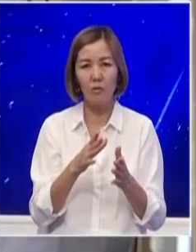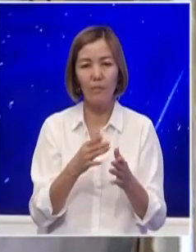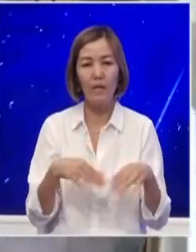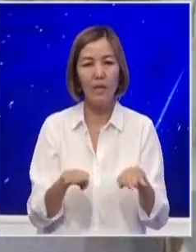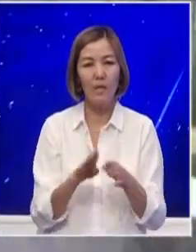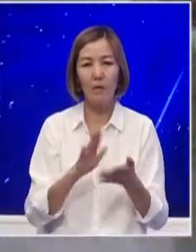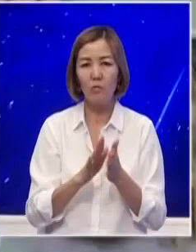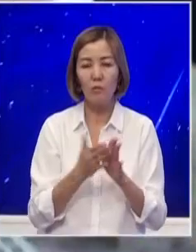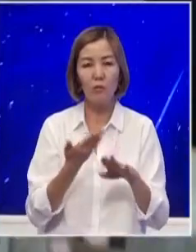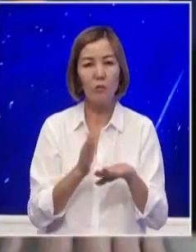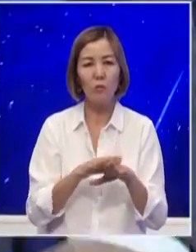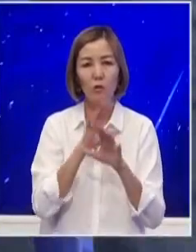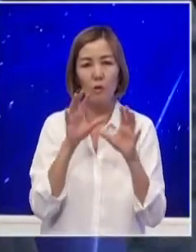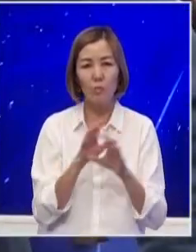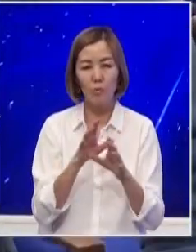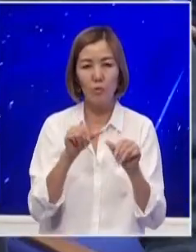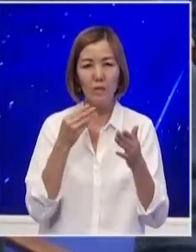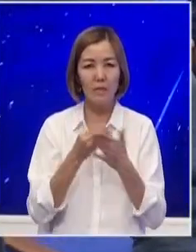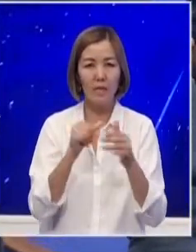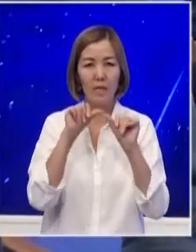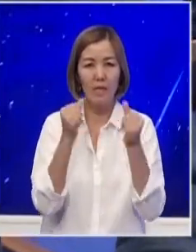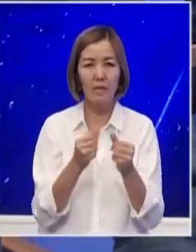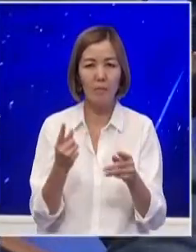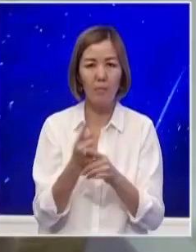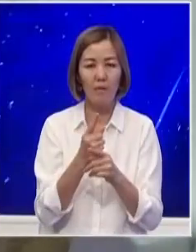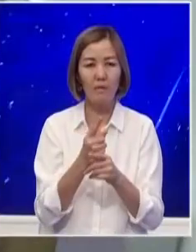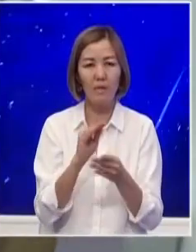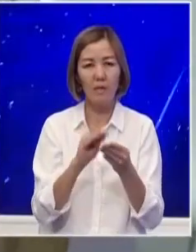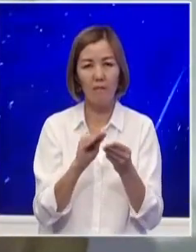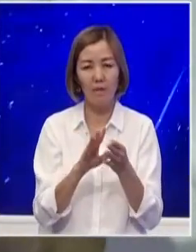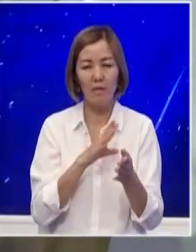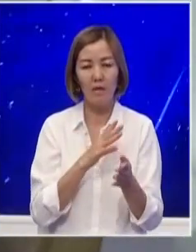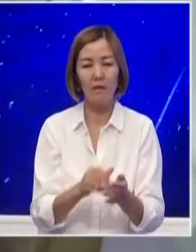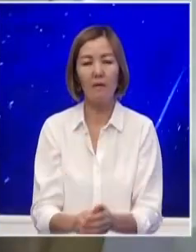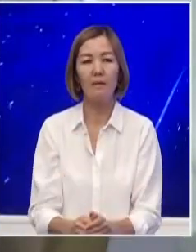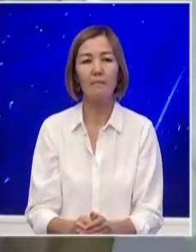таких условиях сложно будет сохранить ценные экспонаты в первозданном виде.